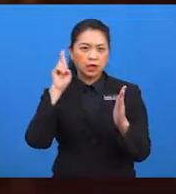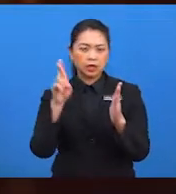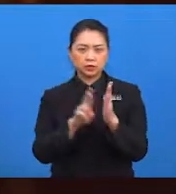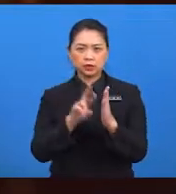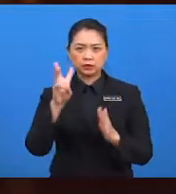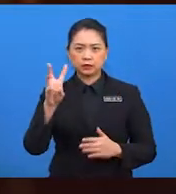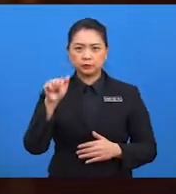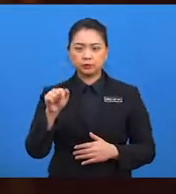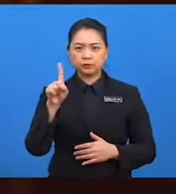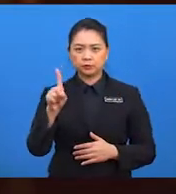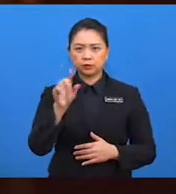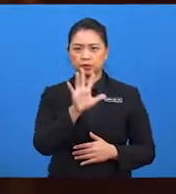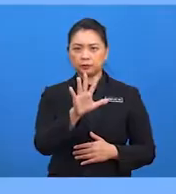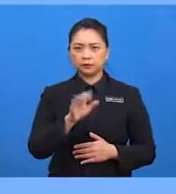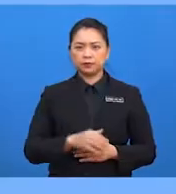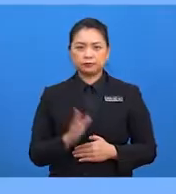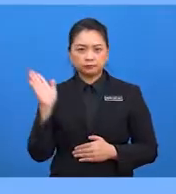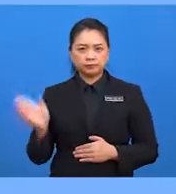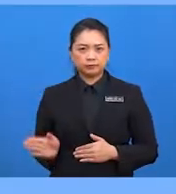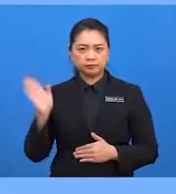rajah 6.15.